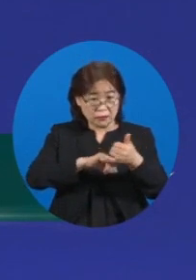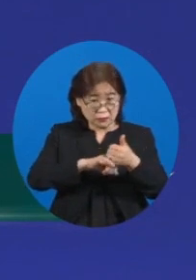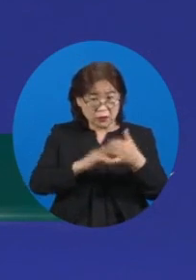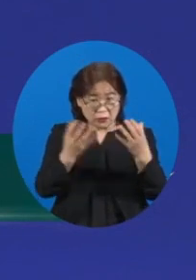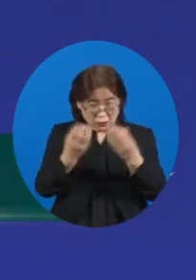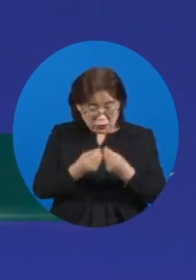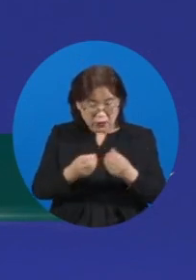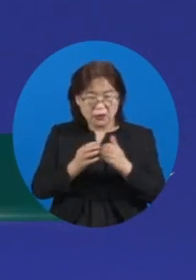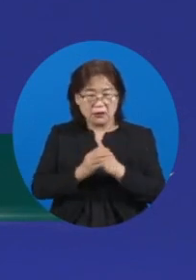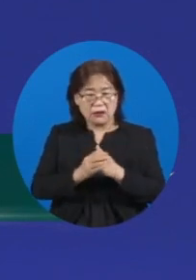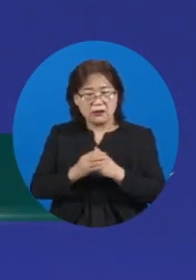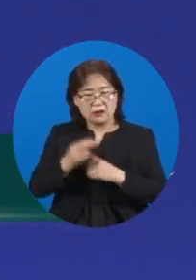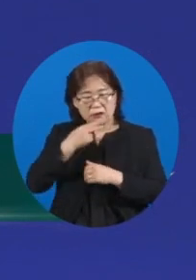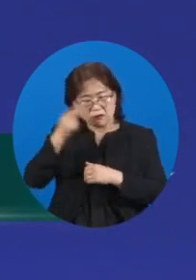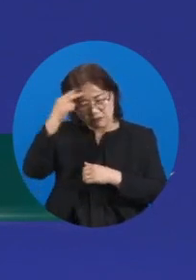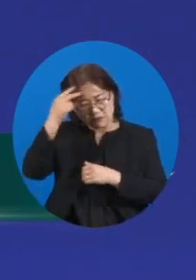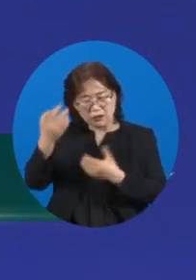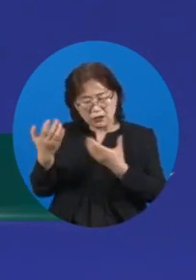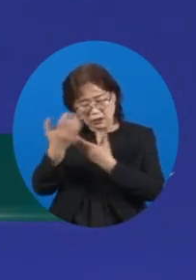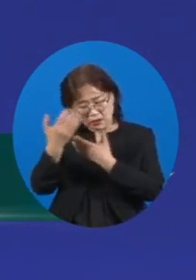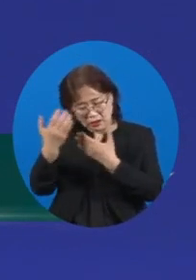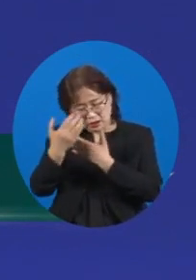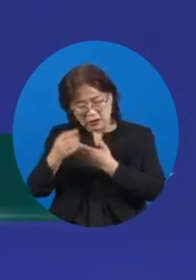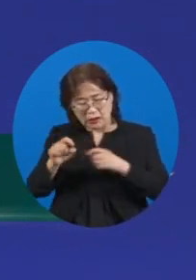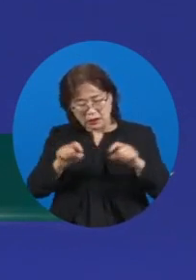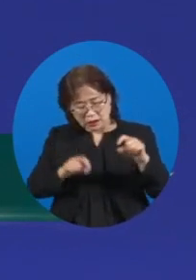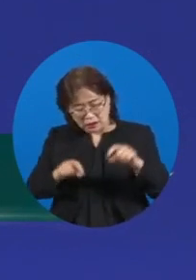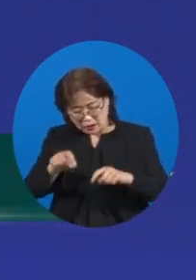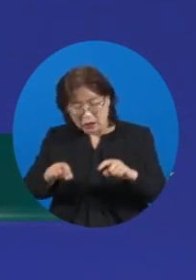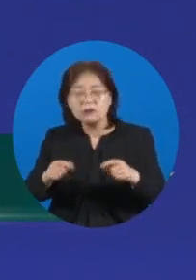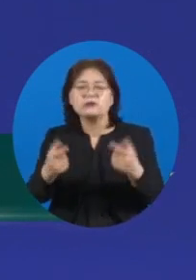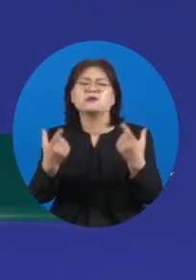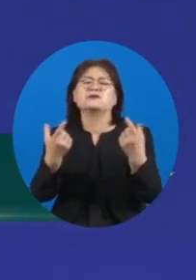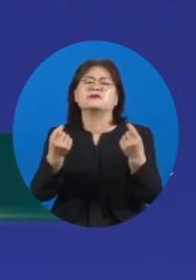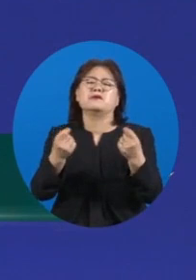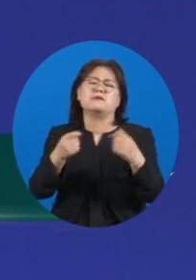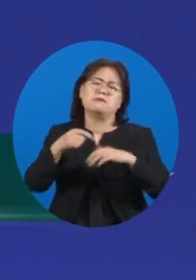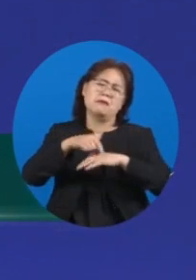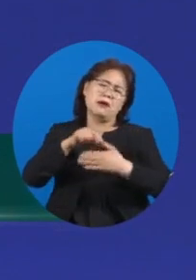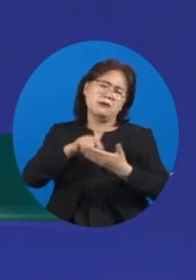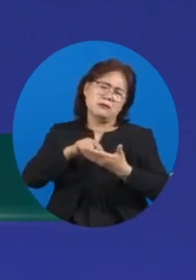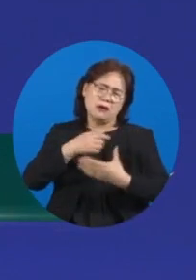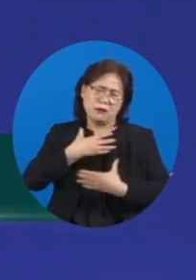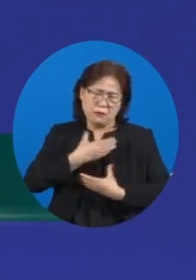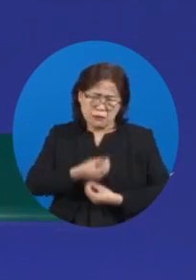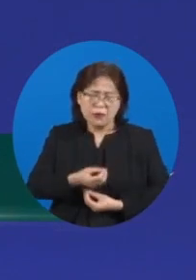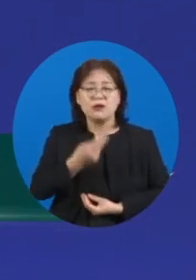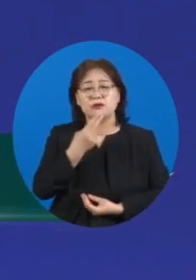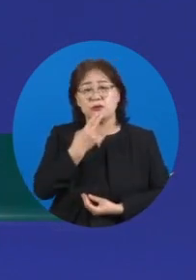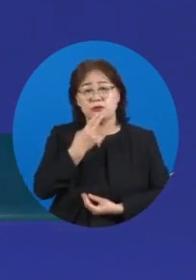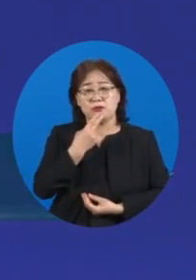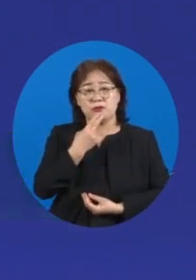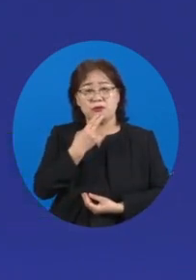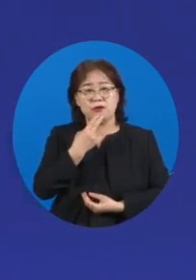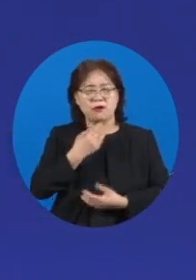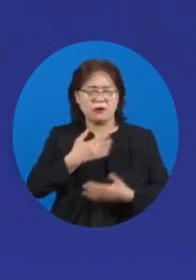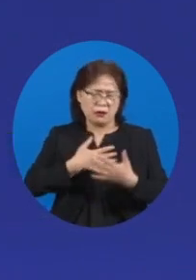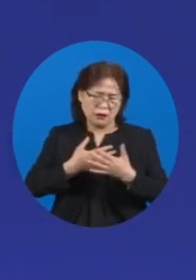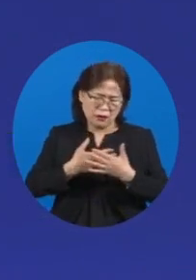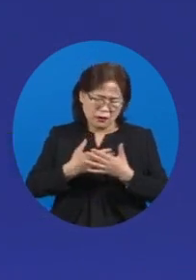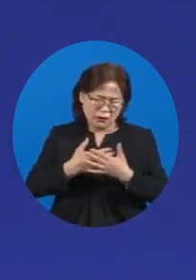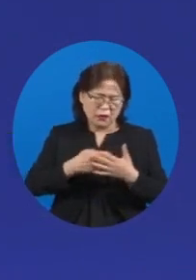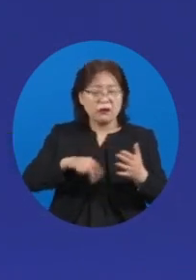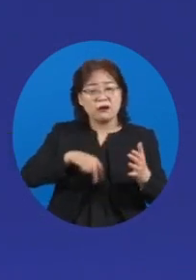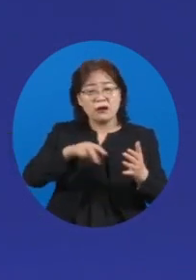잡지 못하고 비틀거리는 것처럼 마음의 안식을 얻지 못한 채 부랑자 처럼